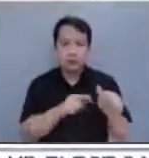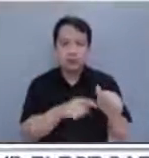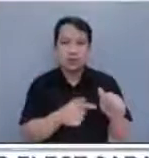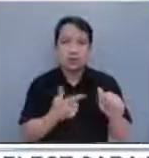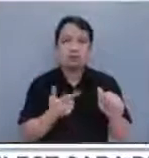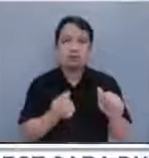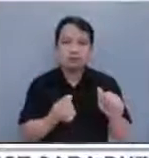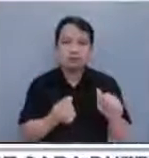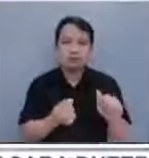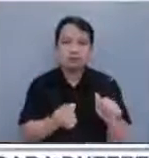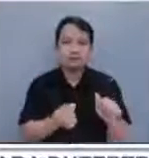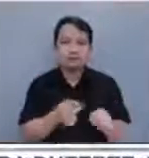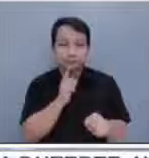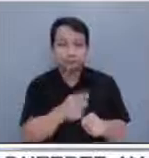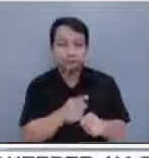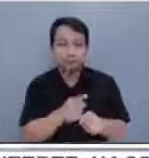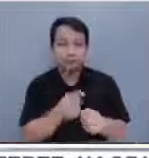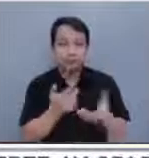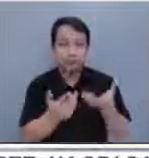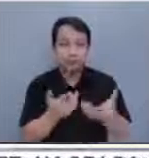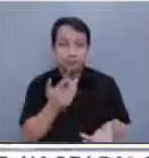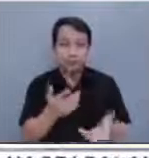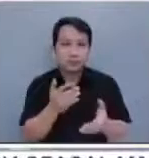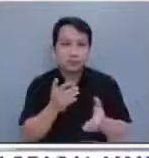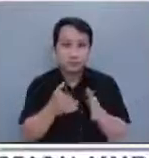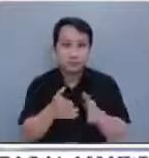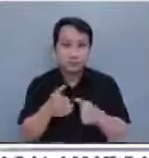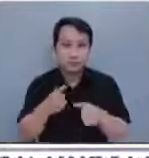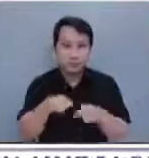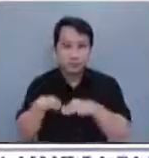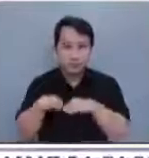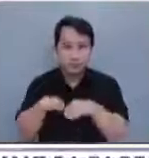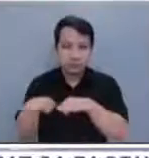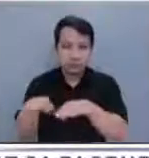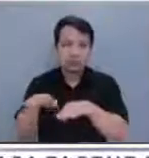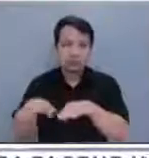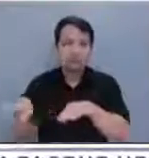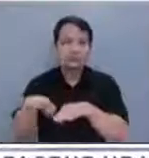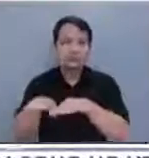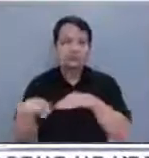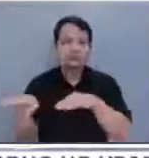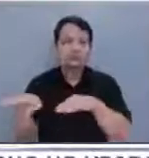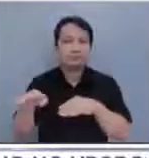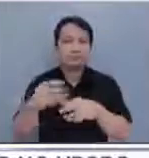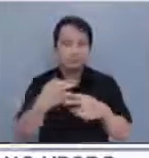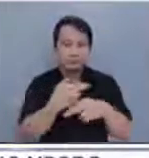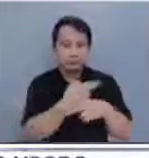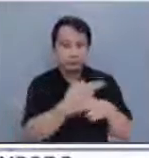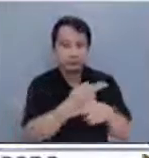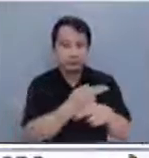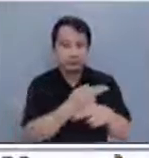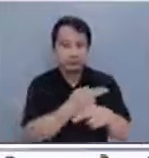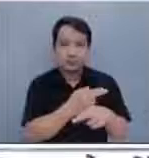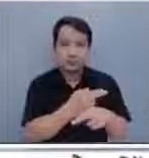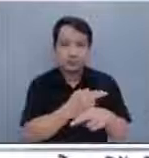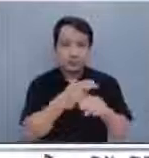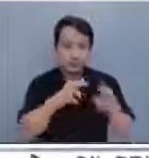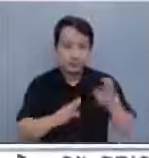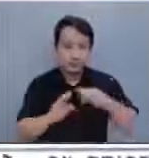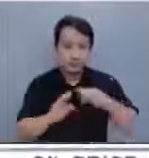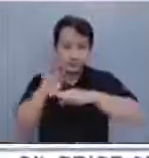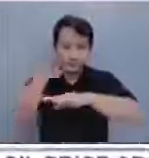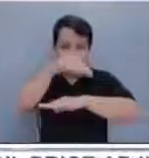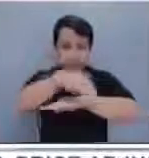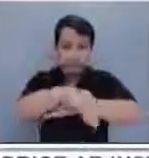ito na matiyak na magiging maayos ang daloy ng trapiko habang kinukumpuni ang flyover. Alamin natin